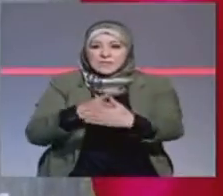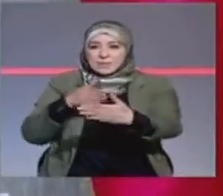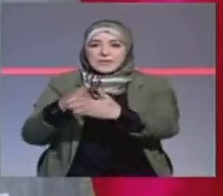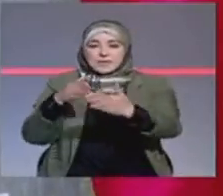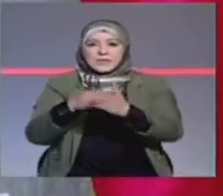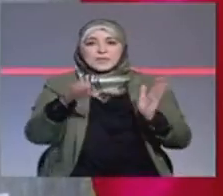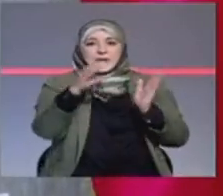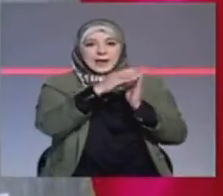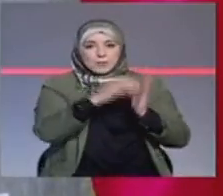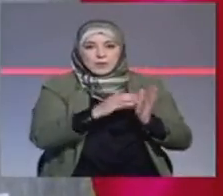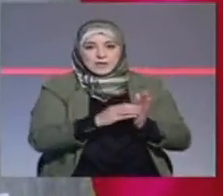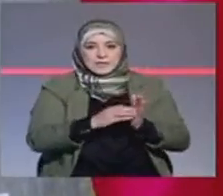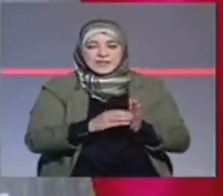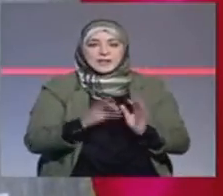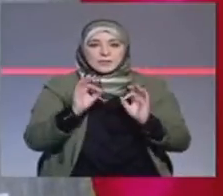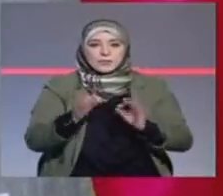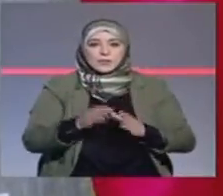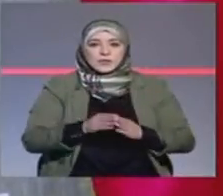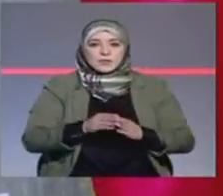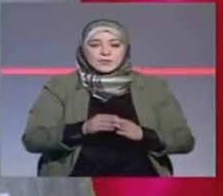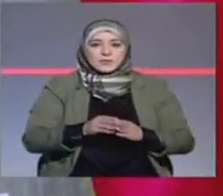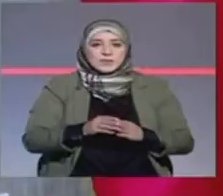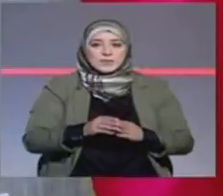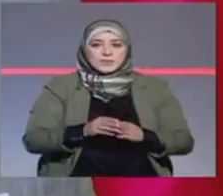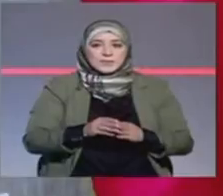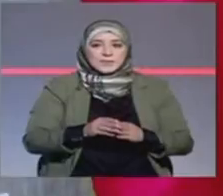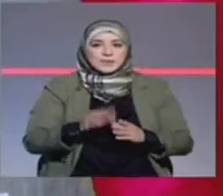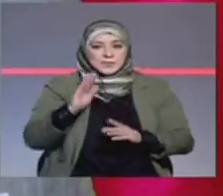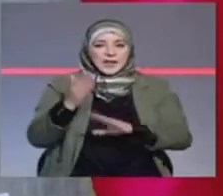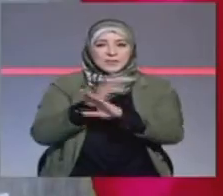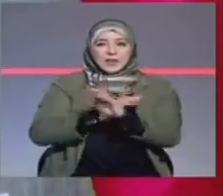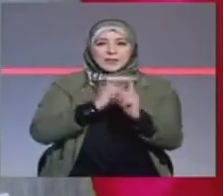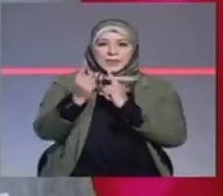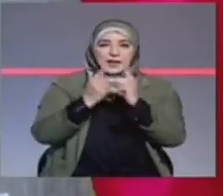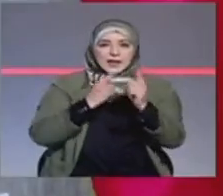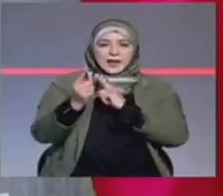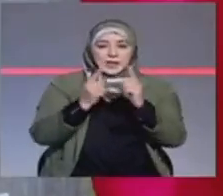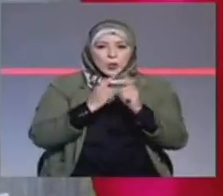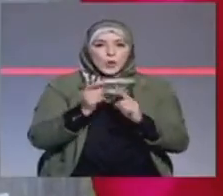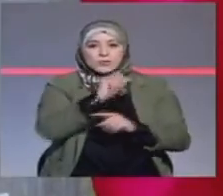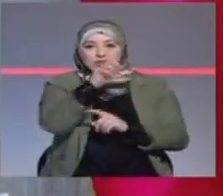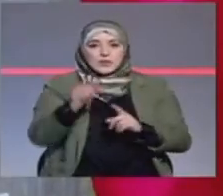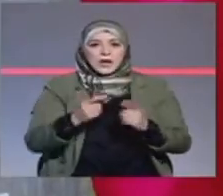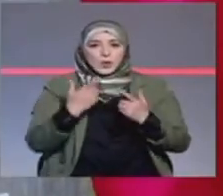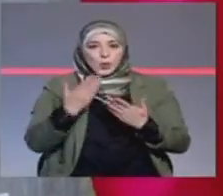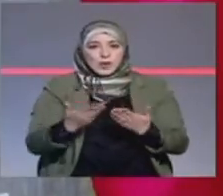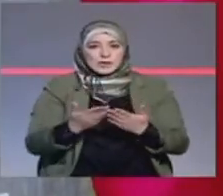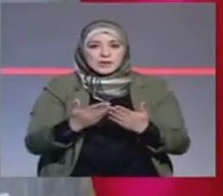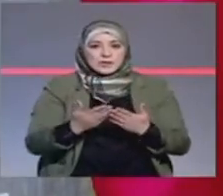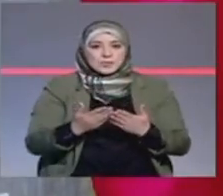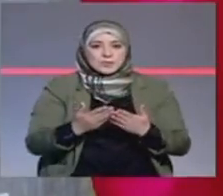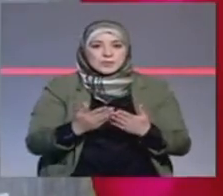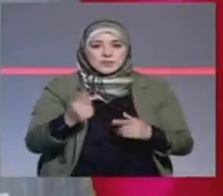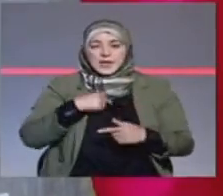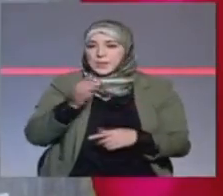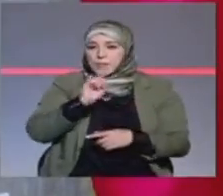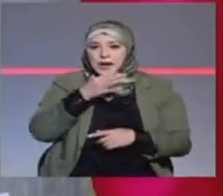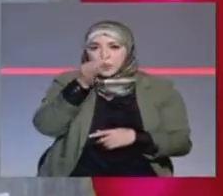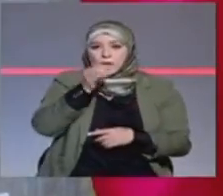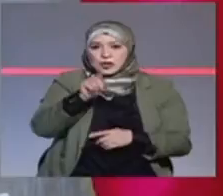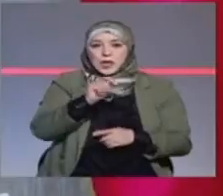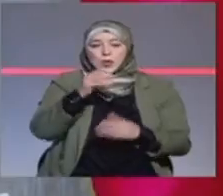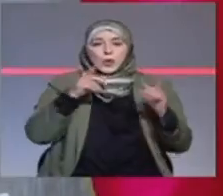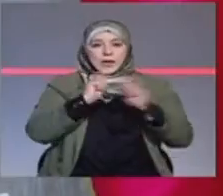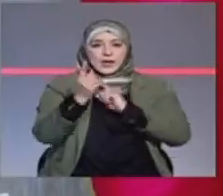فصل. موقف تعمل الحوار الوطني، ومرة أخرى ما قلتش راه مش وطنيين،